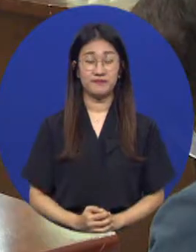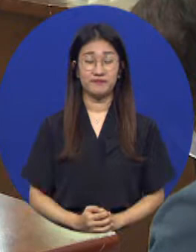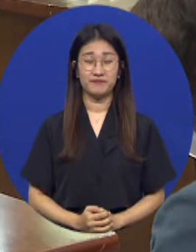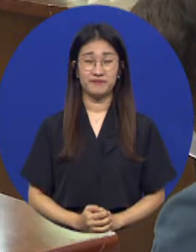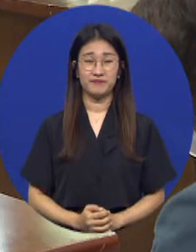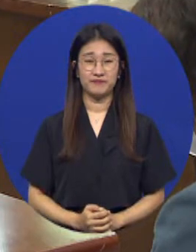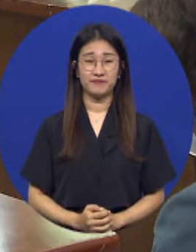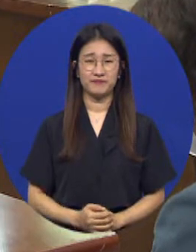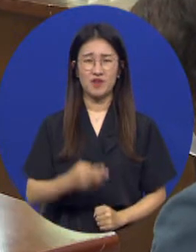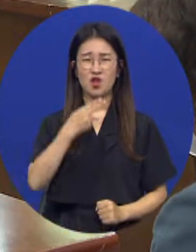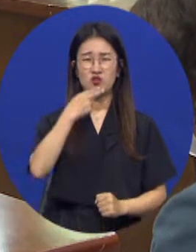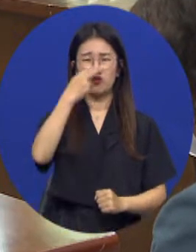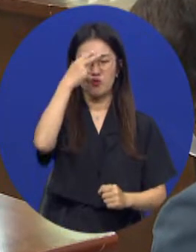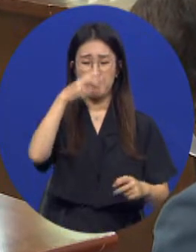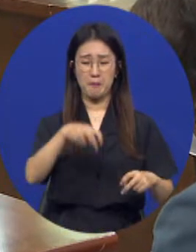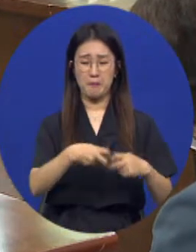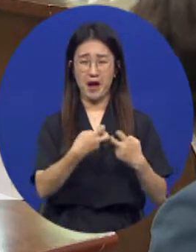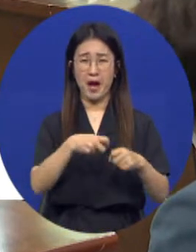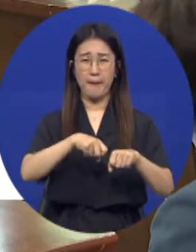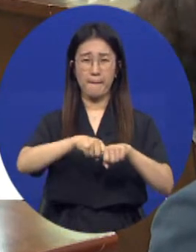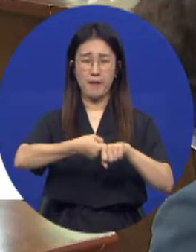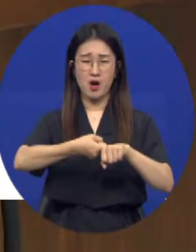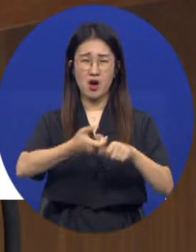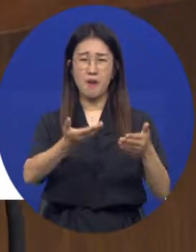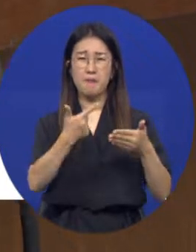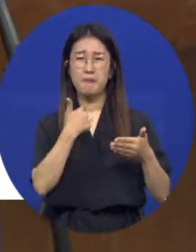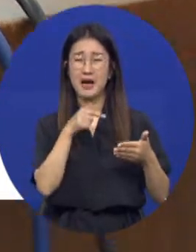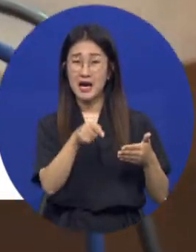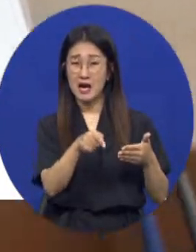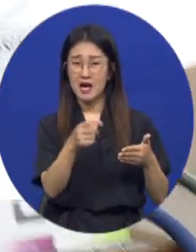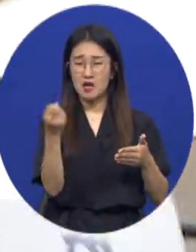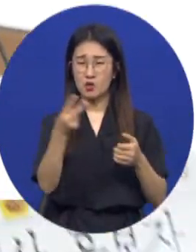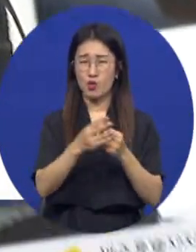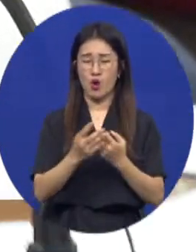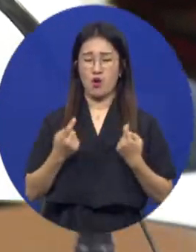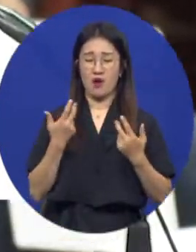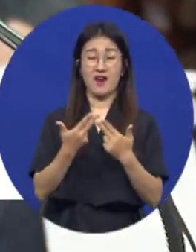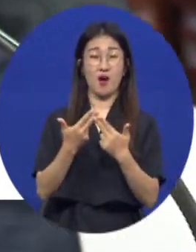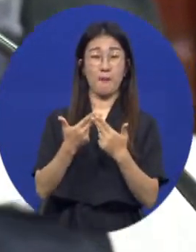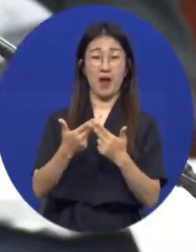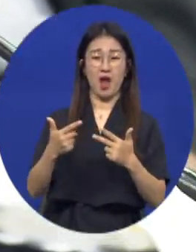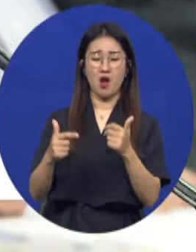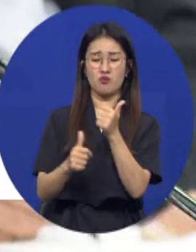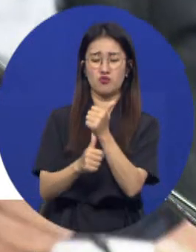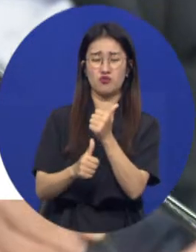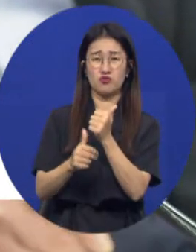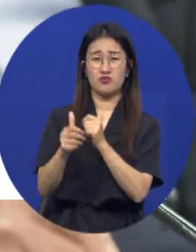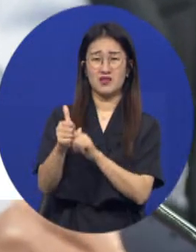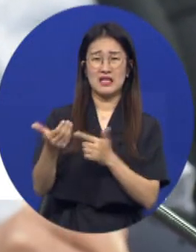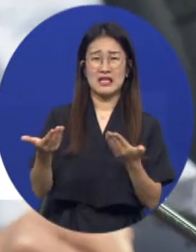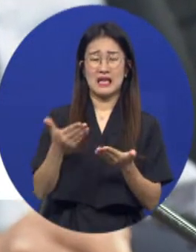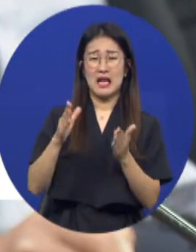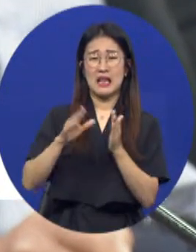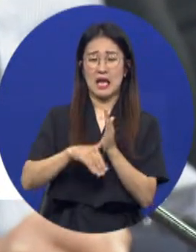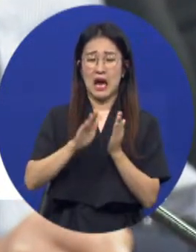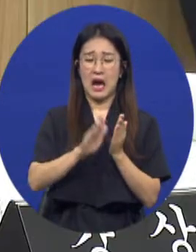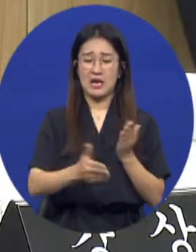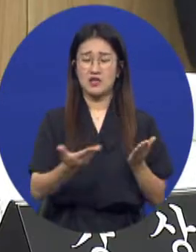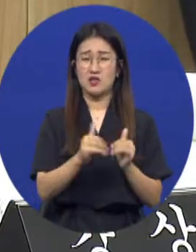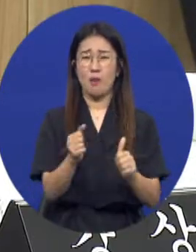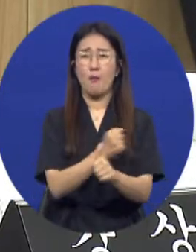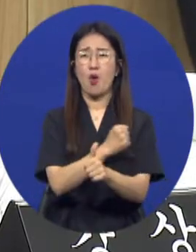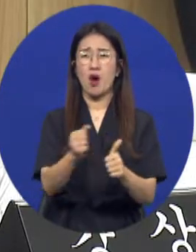좋습니다. 음주교통사고로 벌금형을 받은 전과와 제주도 관광협회 상금 부회장 재임 당시 부하 직원을